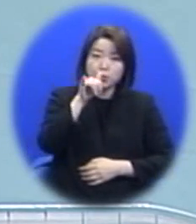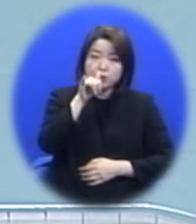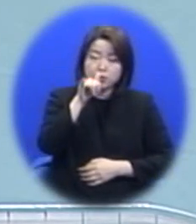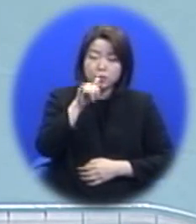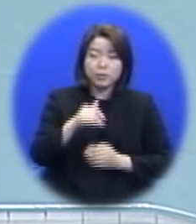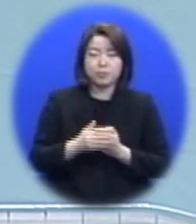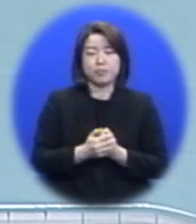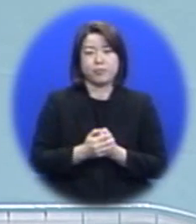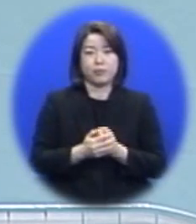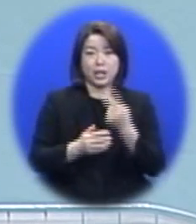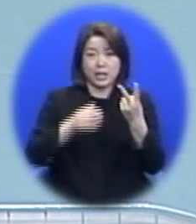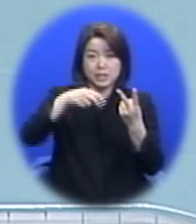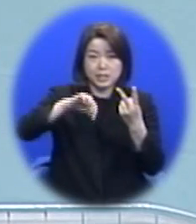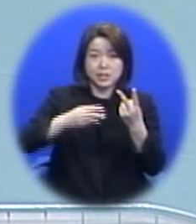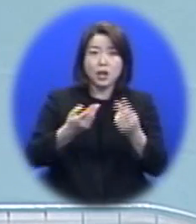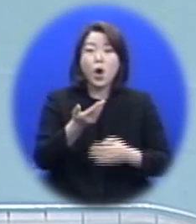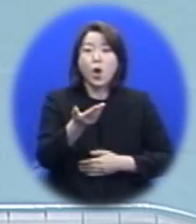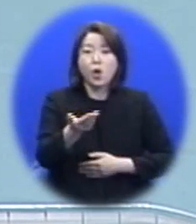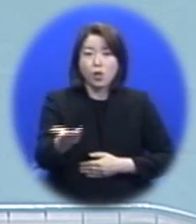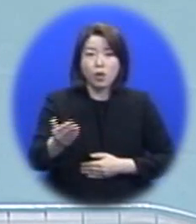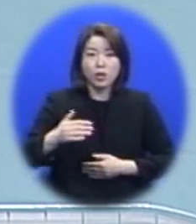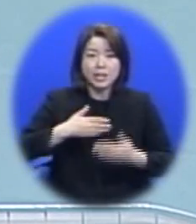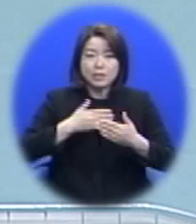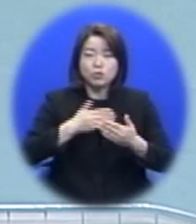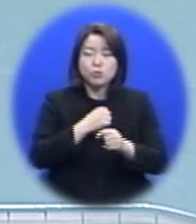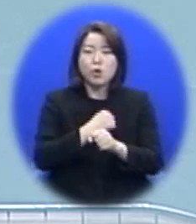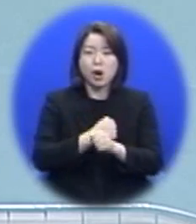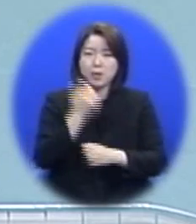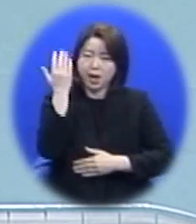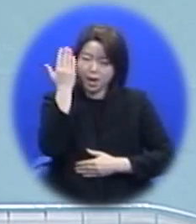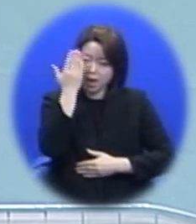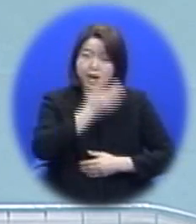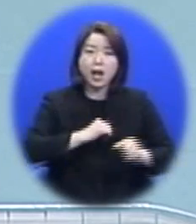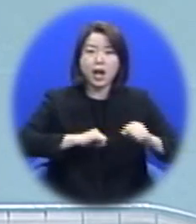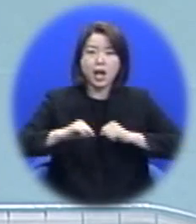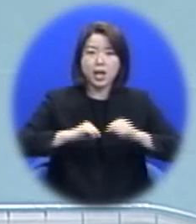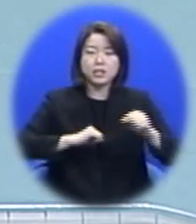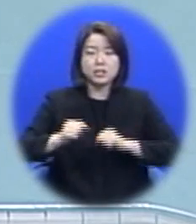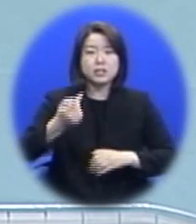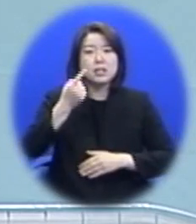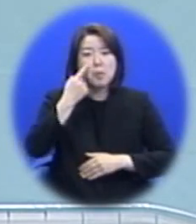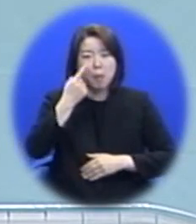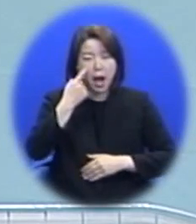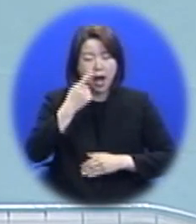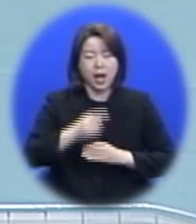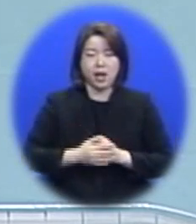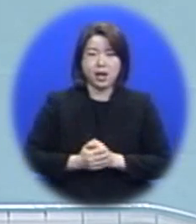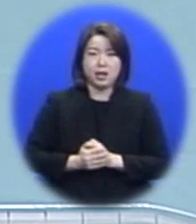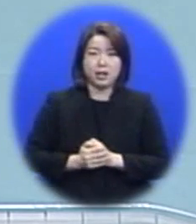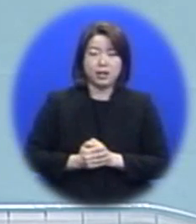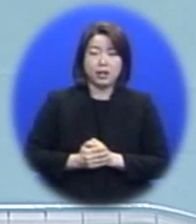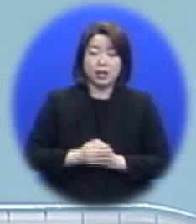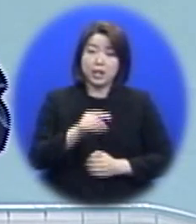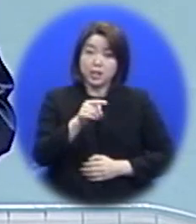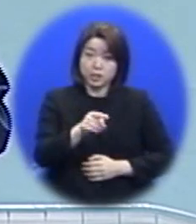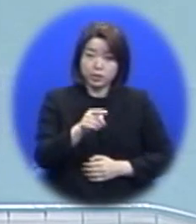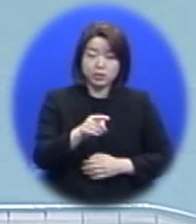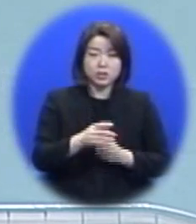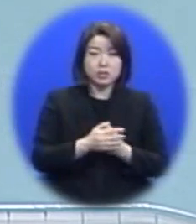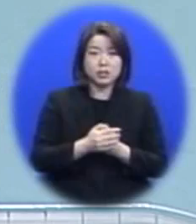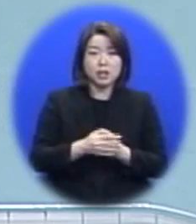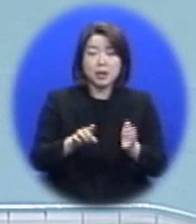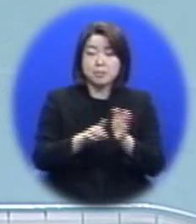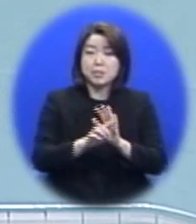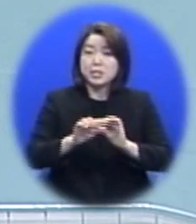2절 말씀에 너희의 두려워하며 정결한 행실을 봄이라. 여러분 이것이